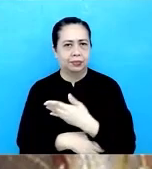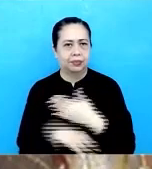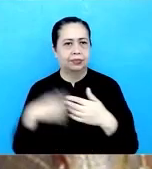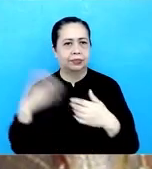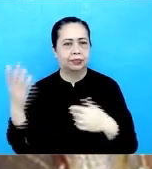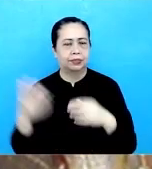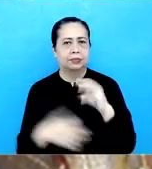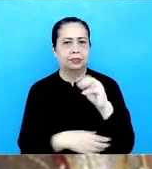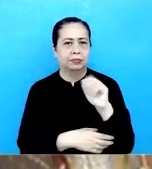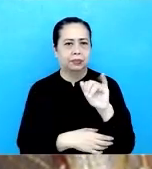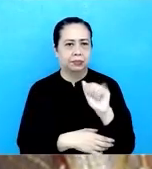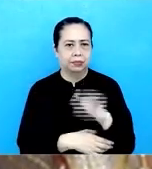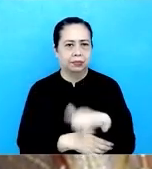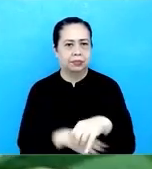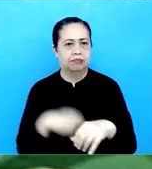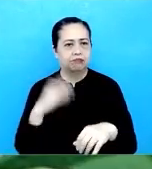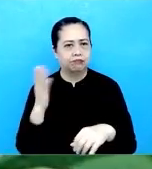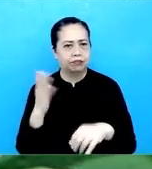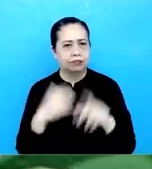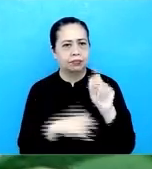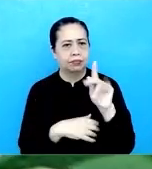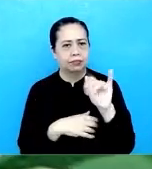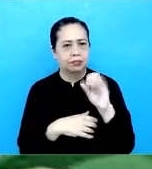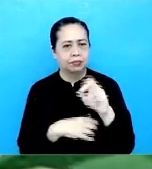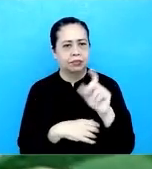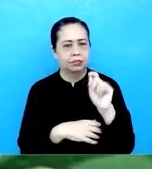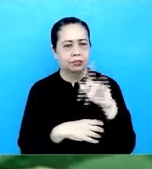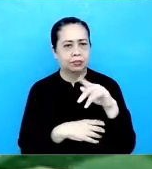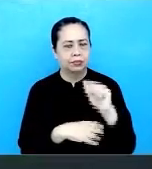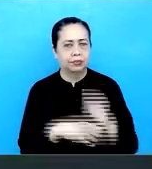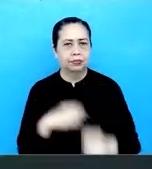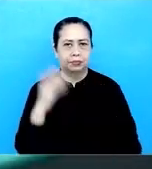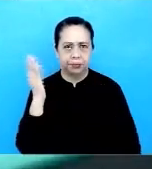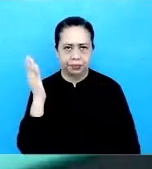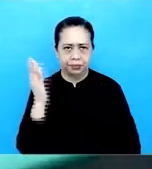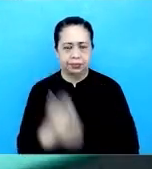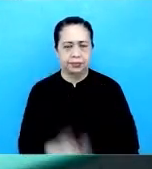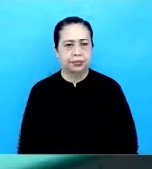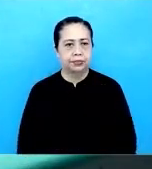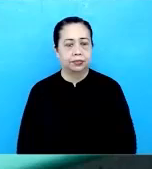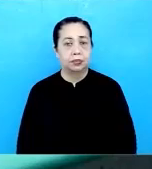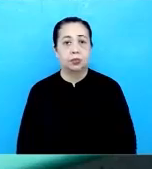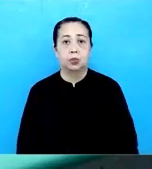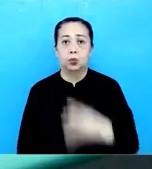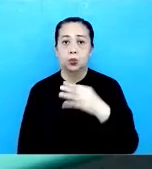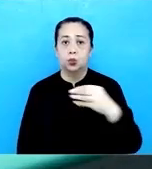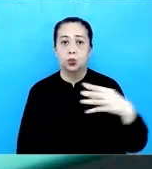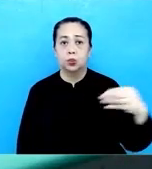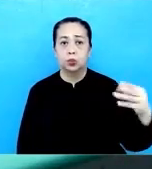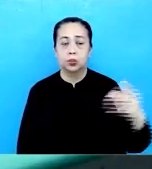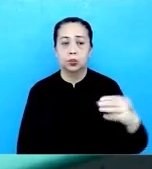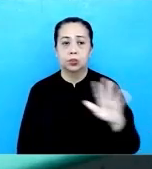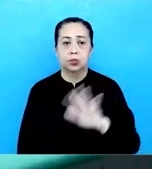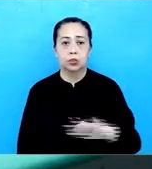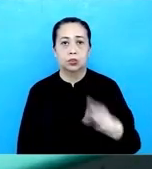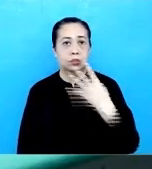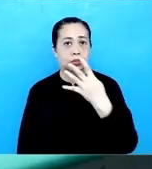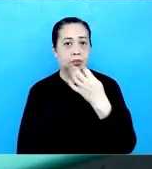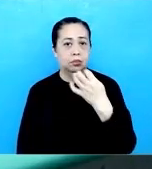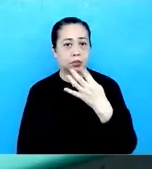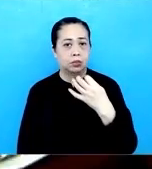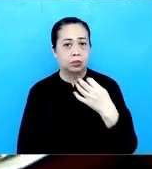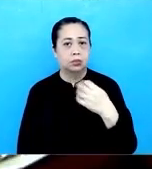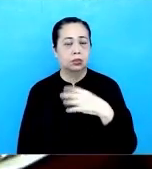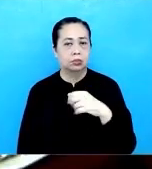maya-maya, 400 pesos sa talakitok at 160 pesos sa tilapia. Ang pusit naman pumapalo ng hanggang 400 pesos ang